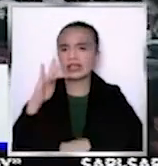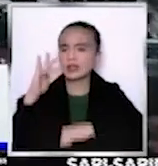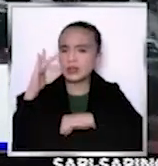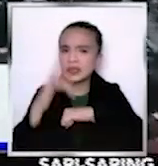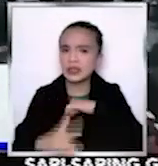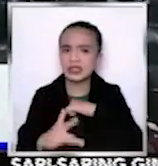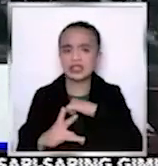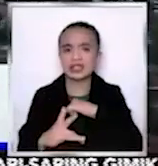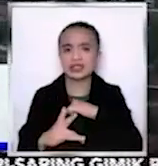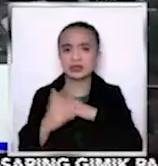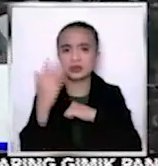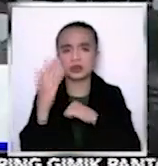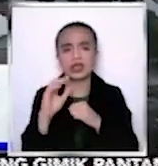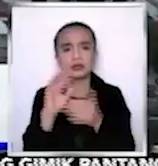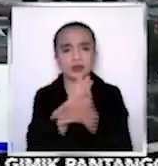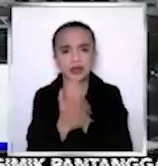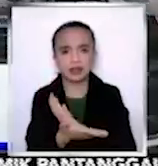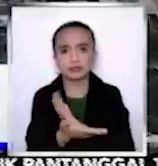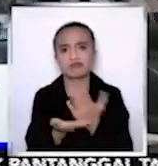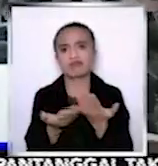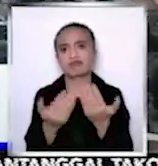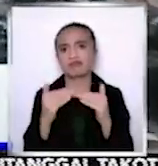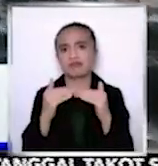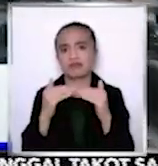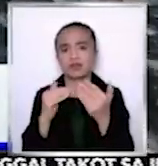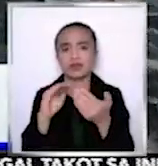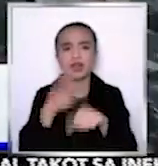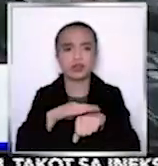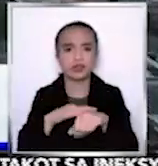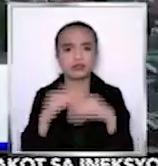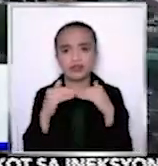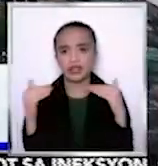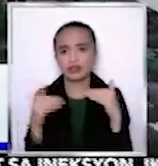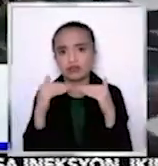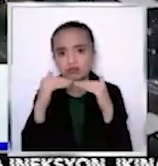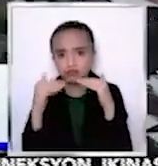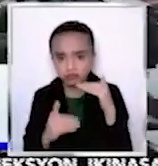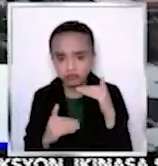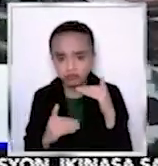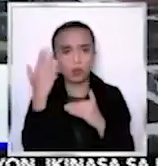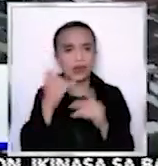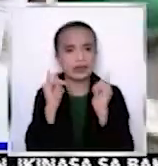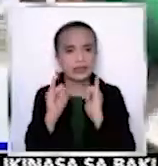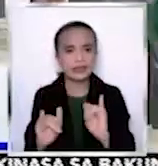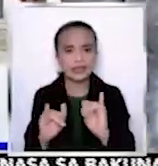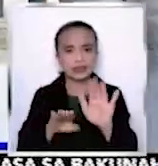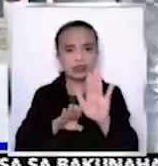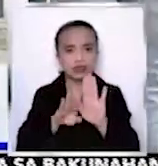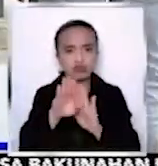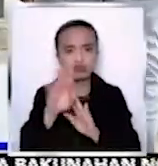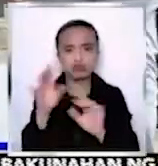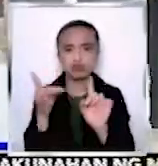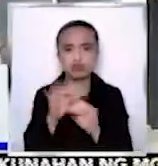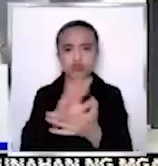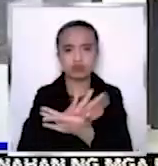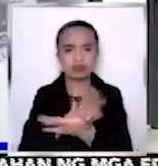mas mababang alert level ng Metro Manila. Mataas pa rin daw kasi ang mga kaso at nakikita pa rin na mataas ang hawaan. Tignan